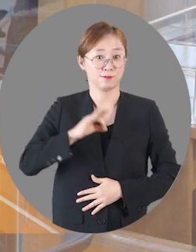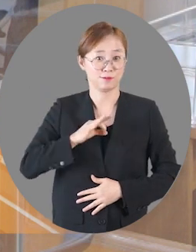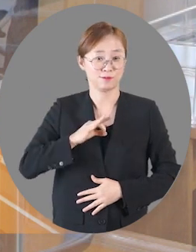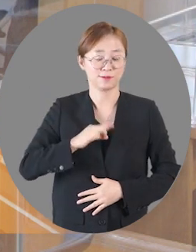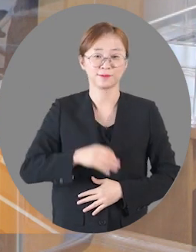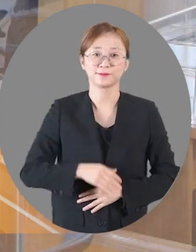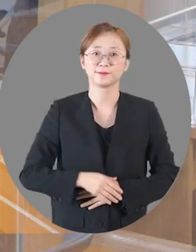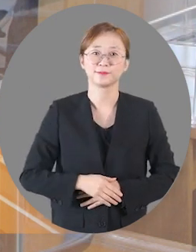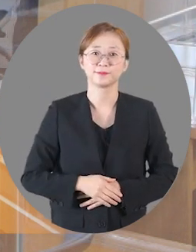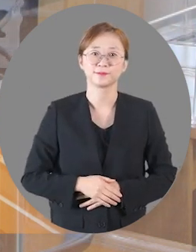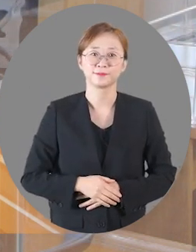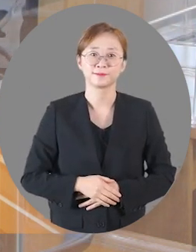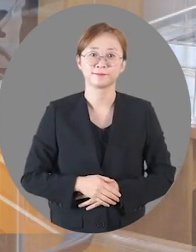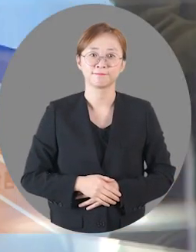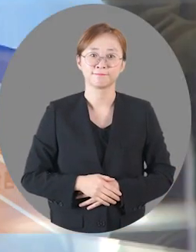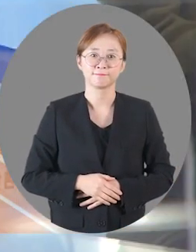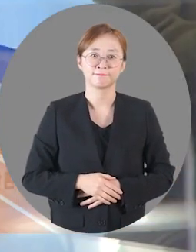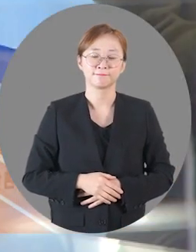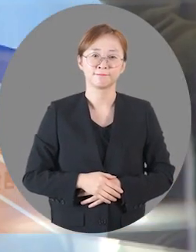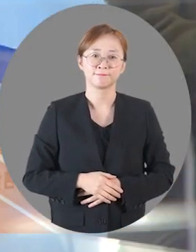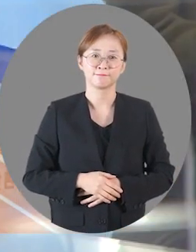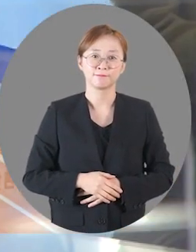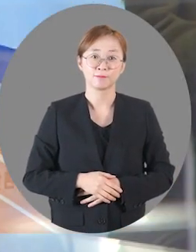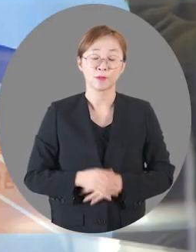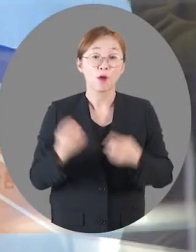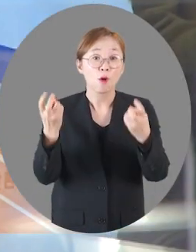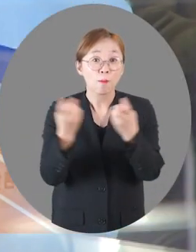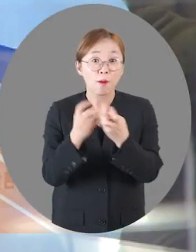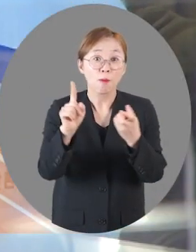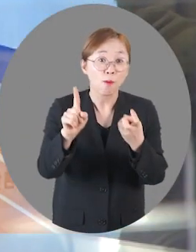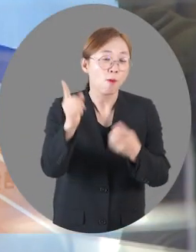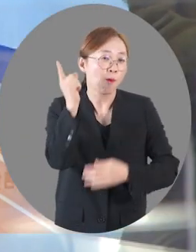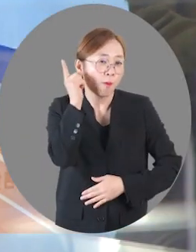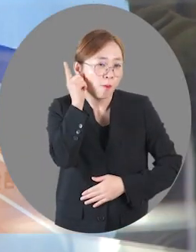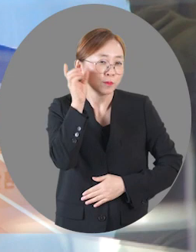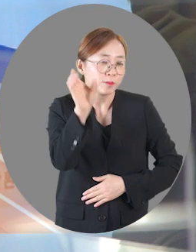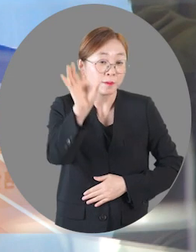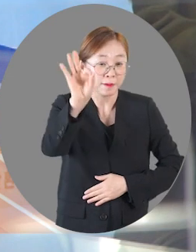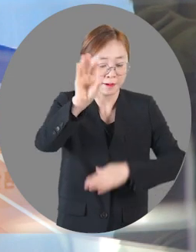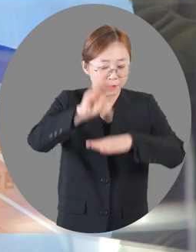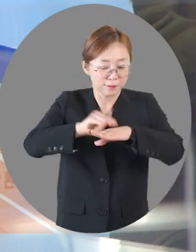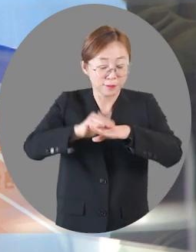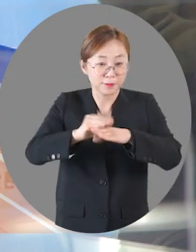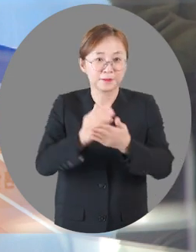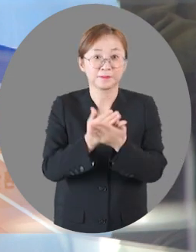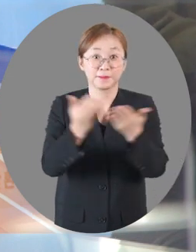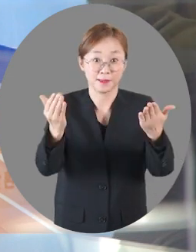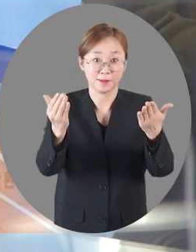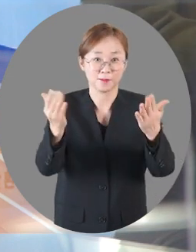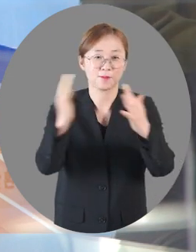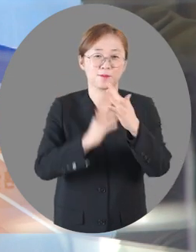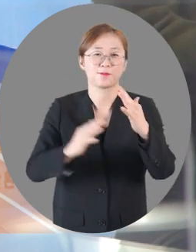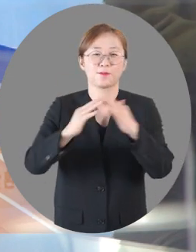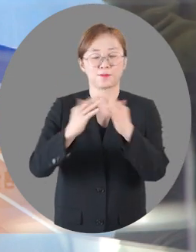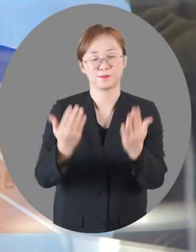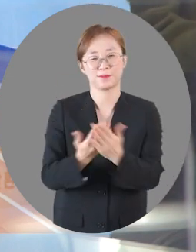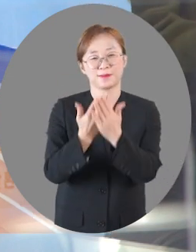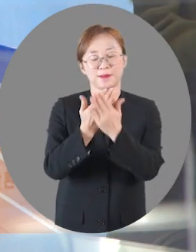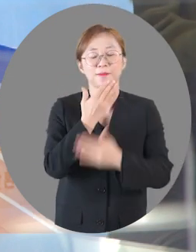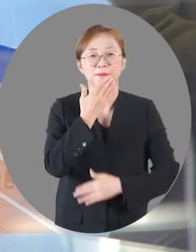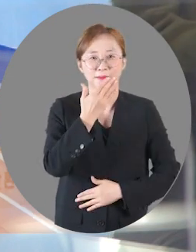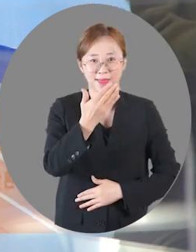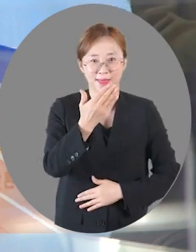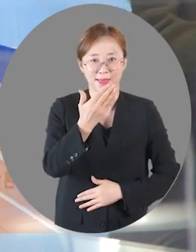대폭 확대했습니다. 이는 모두 지역 화폐인 공주페이로 지급해 지역 경제 활성화에도 기여할 수 있도록